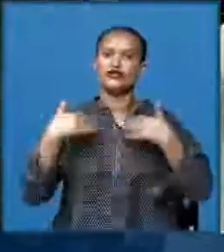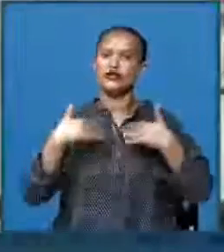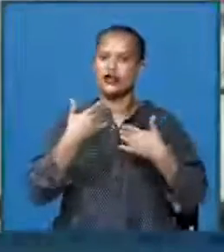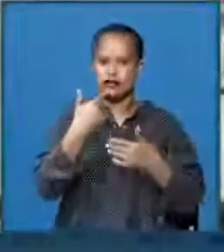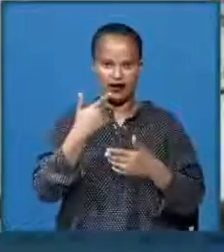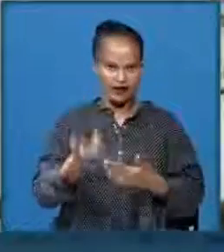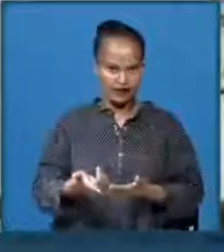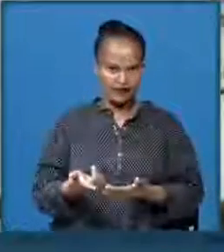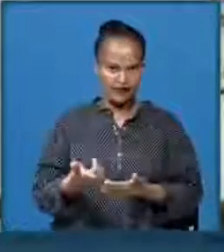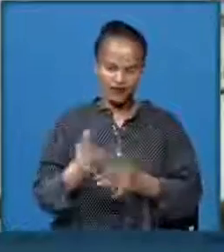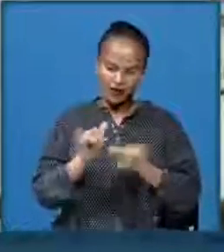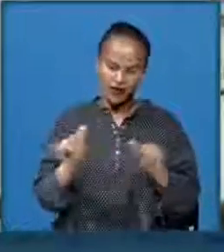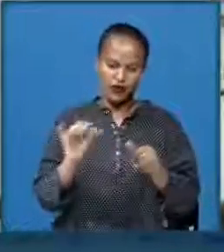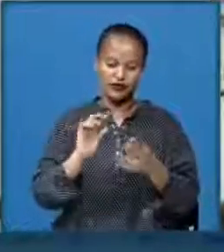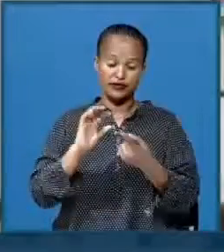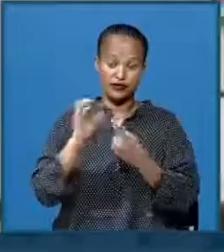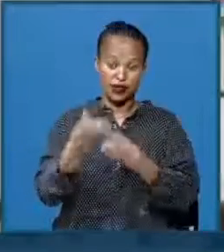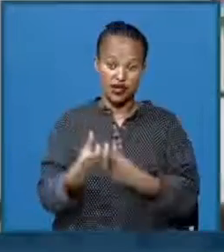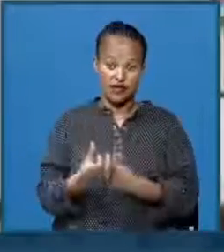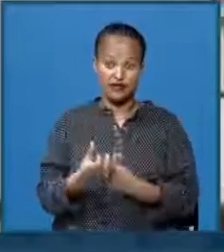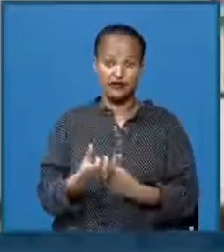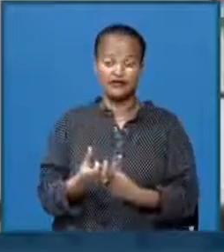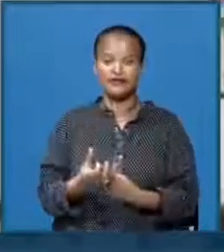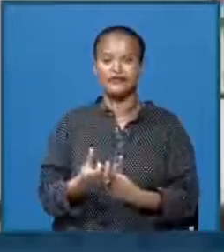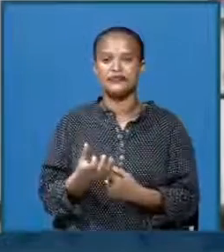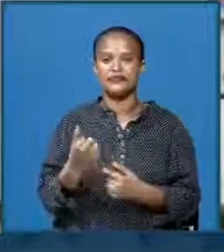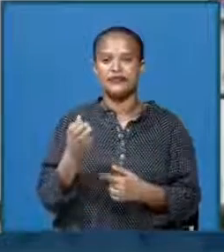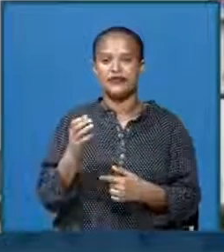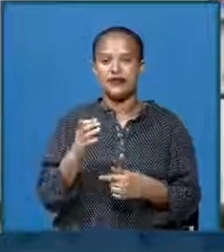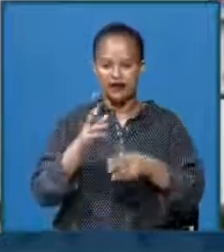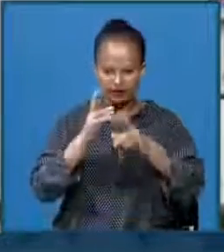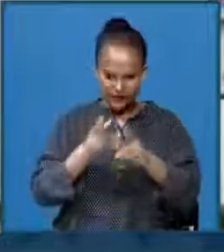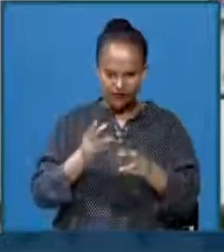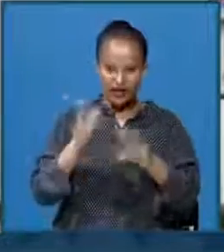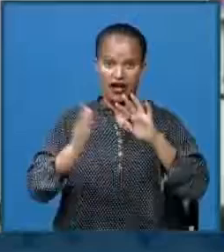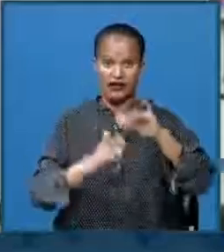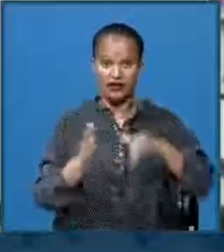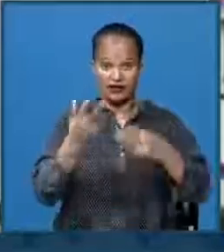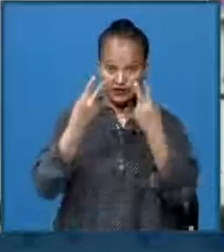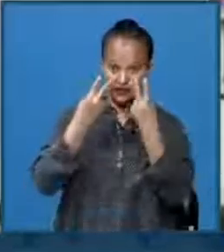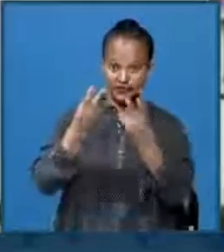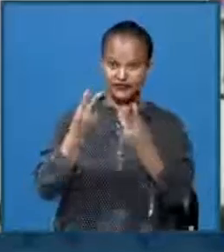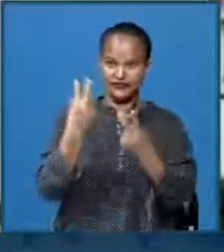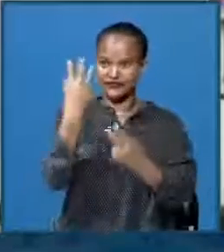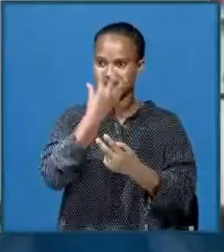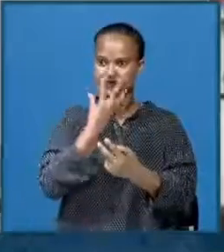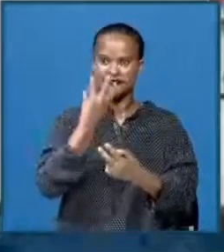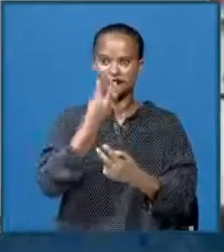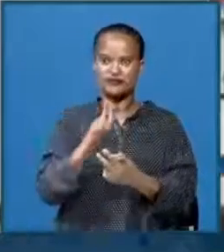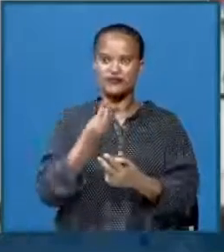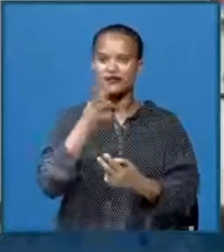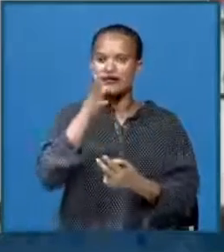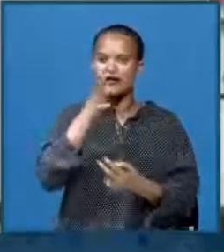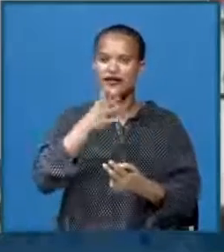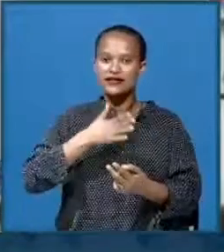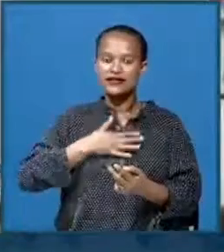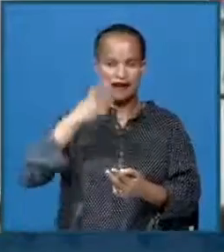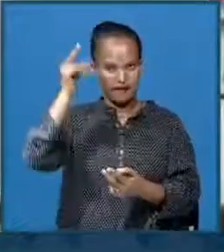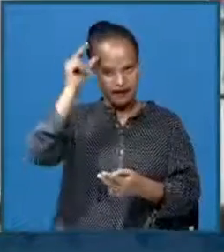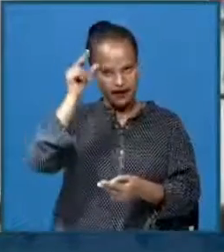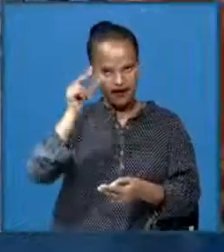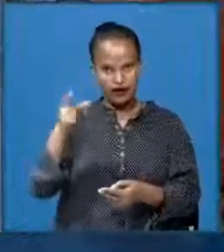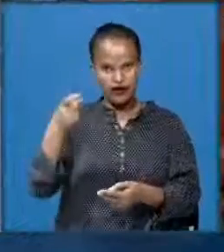ኢለን። ያው ቅድሚ ኩነታት ኣብ ምክባራዊ ሸንዳ ዝምልከት ማዕሪግና ልክዕ ከምትናይ ኣዶታትና ባህሊ